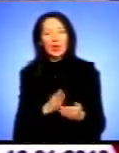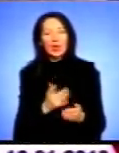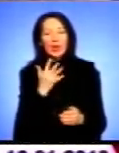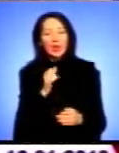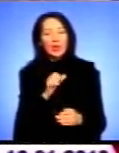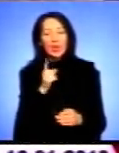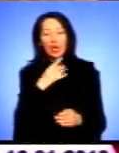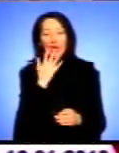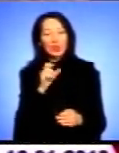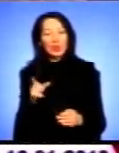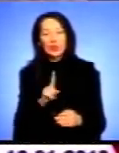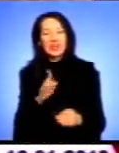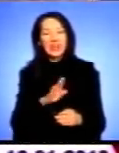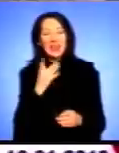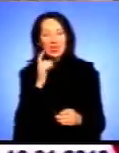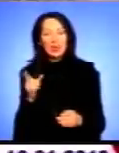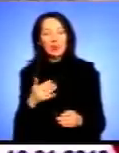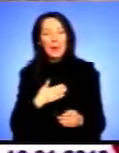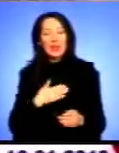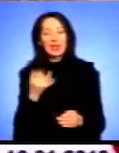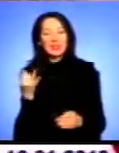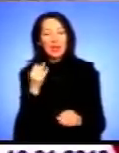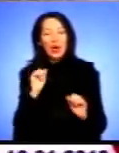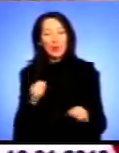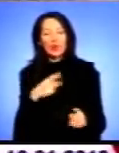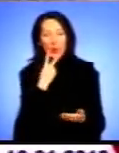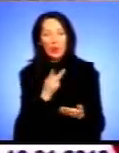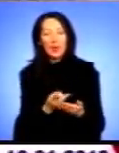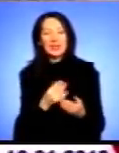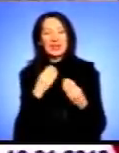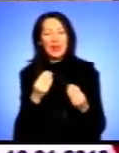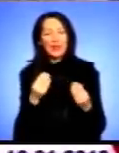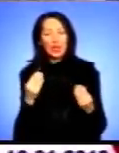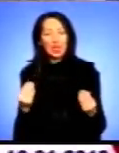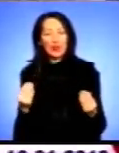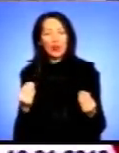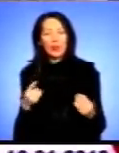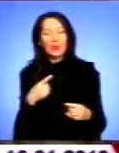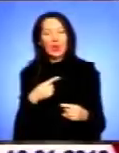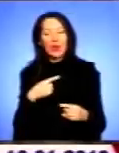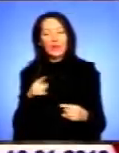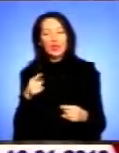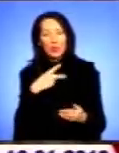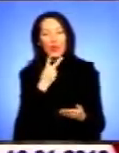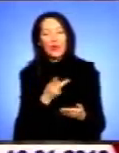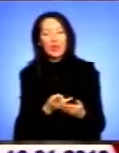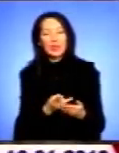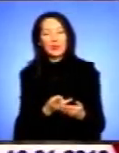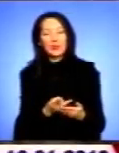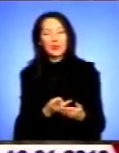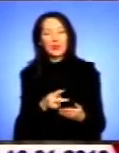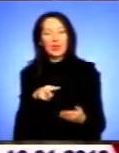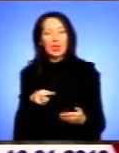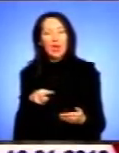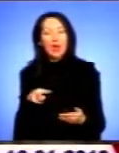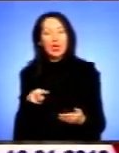вони є цікаві, тому що можна побачити своє місто зовсім в іншому вигляді. Леонід Бицюра